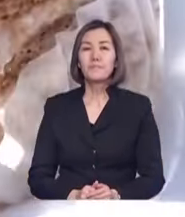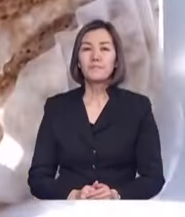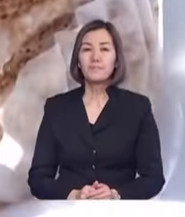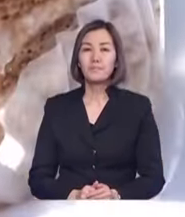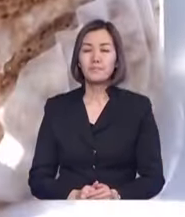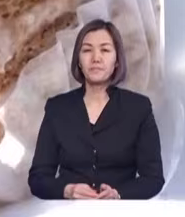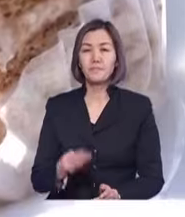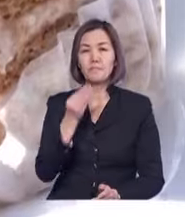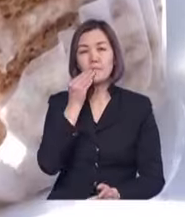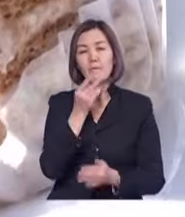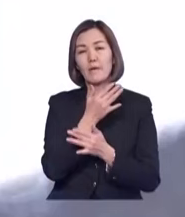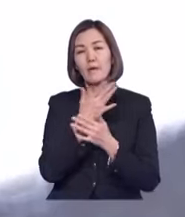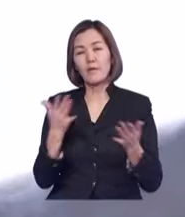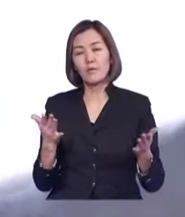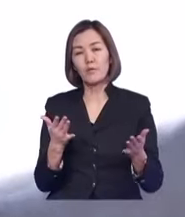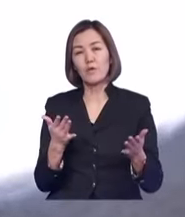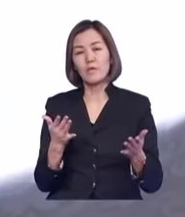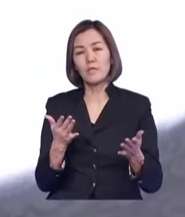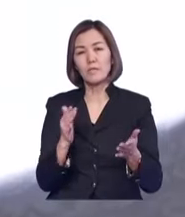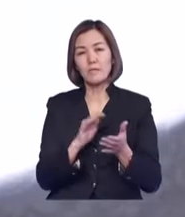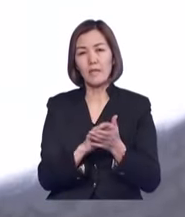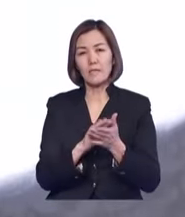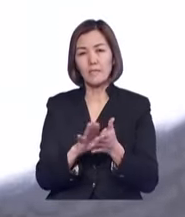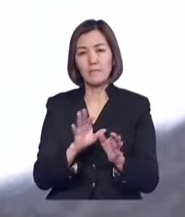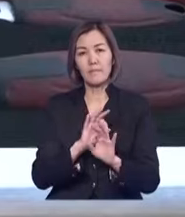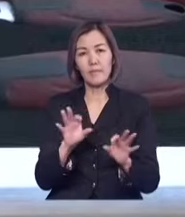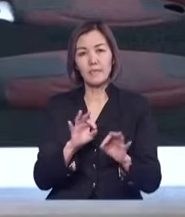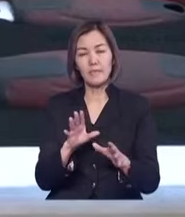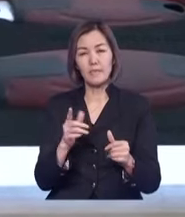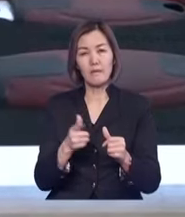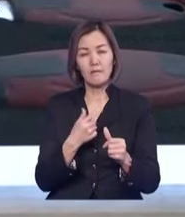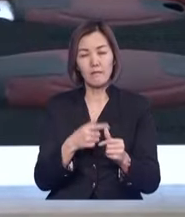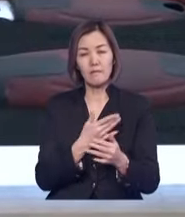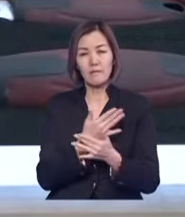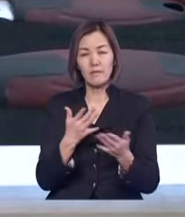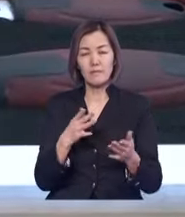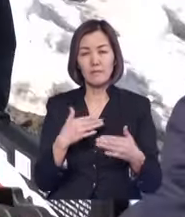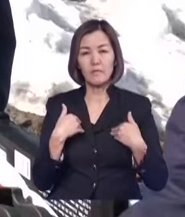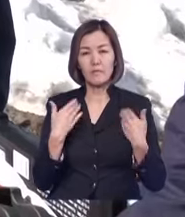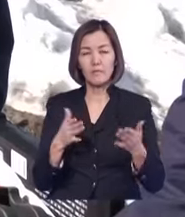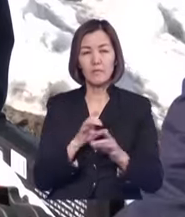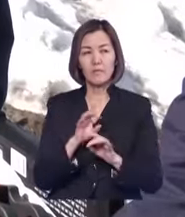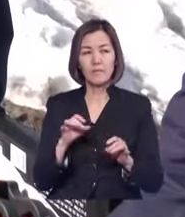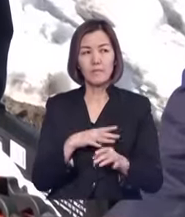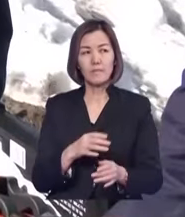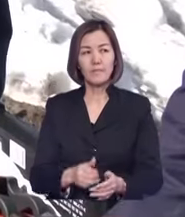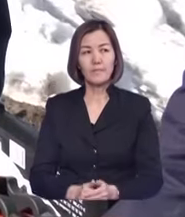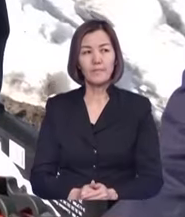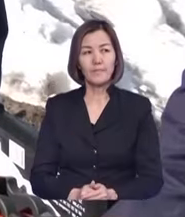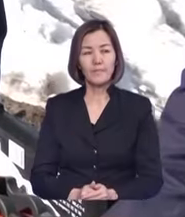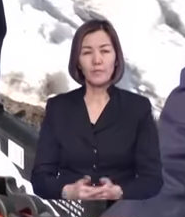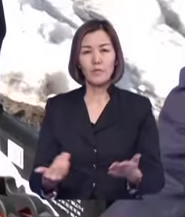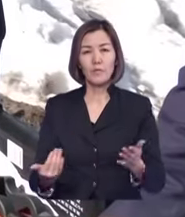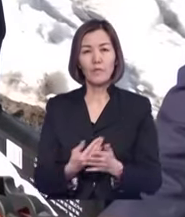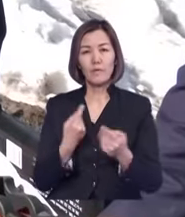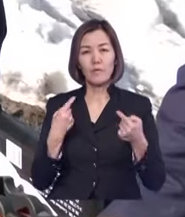чизкейк және де осындай құмырсқаның ұясы. Бұл бізде диагностика, бұны мен машинаның диагностикасын,